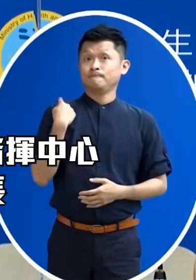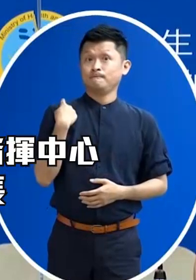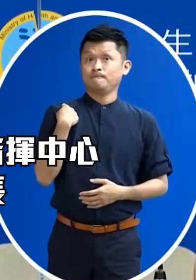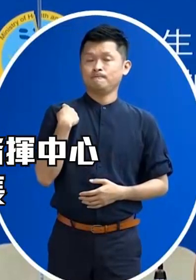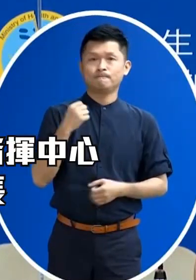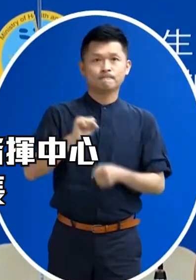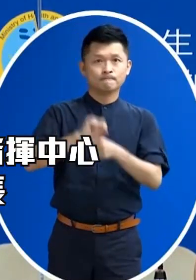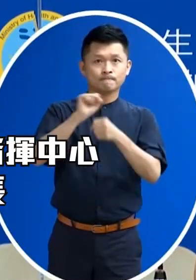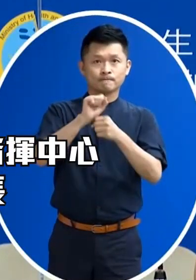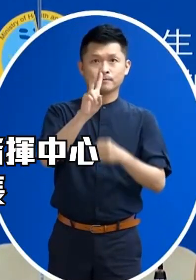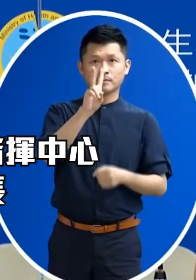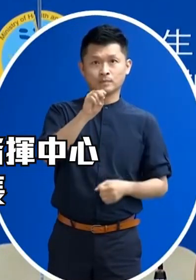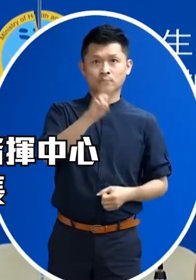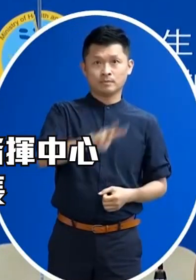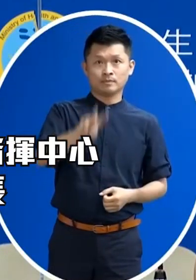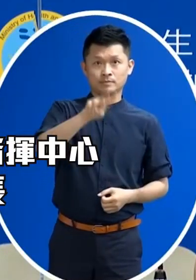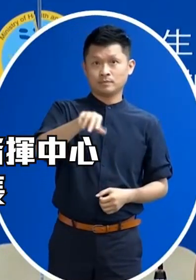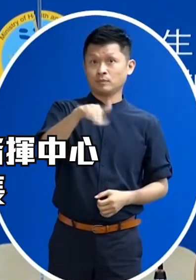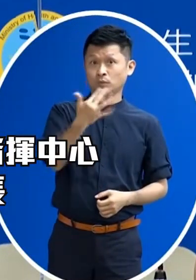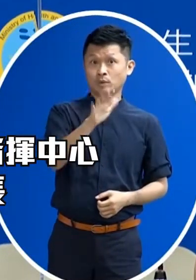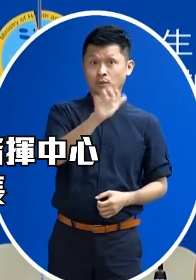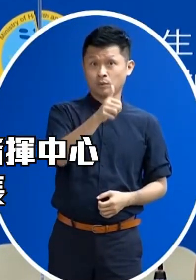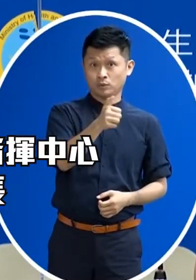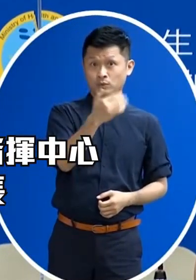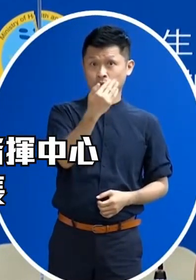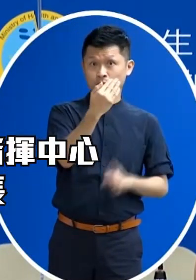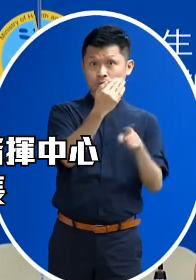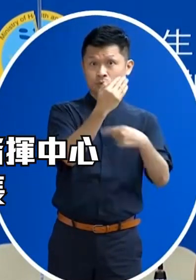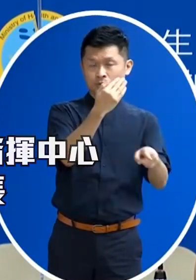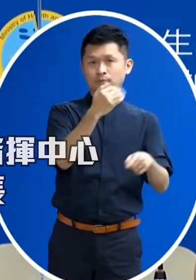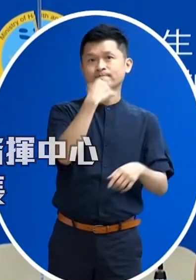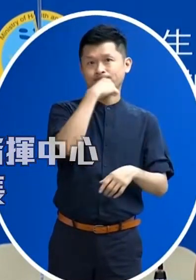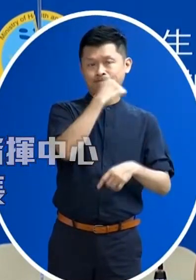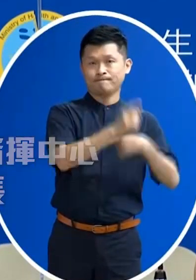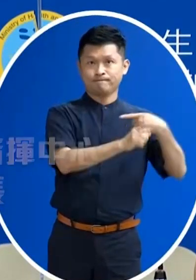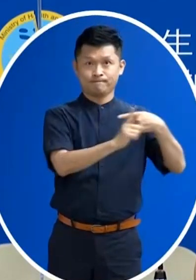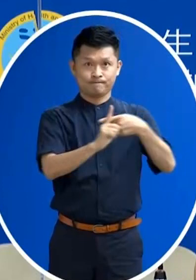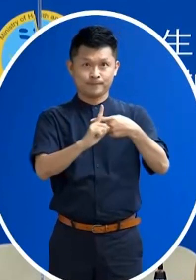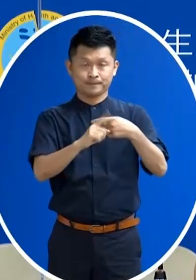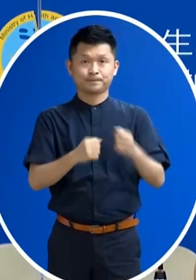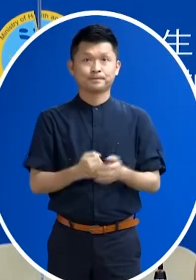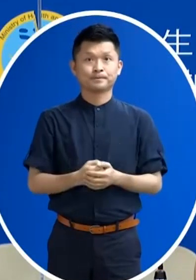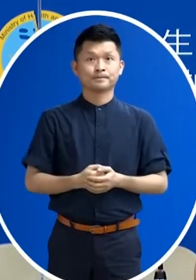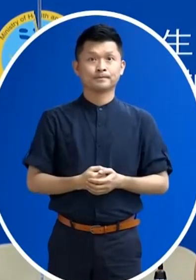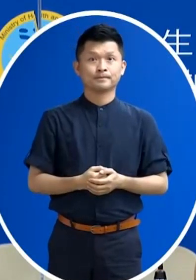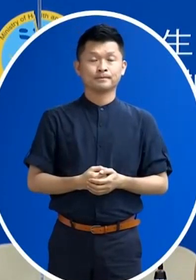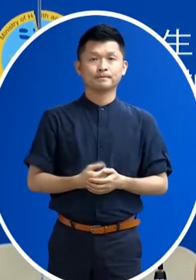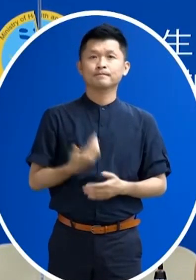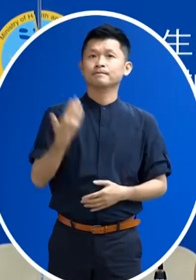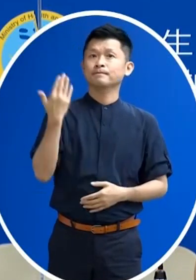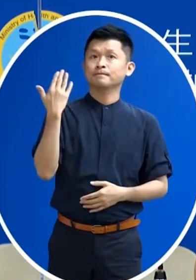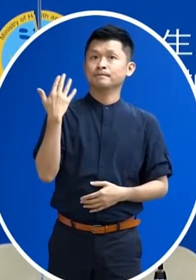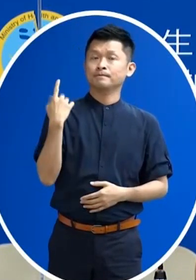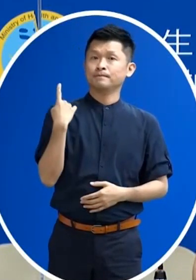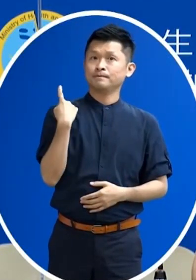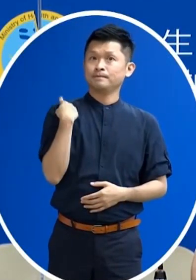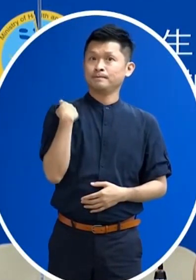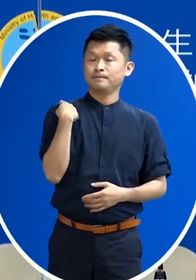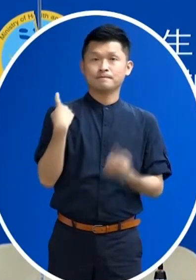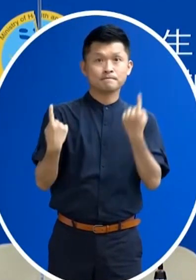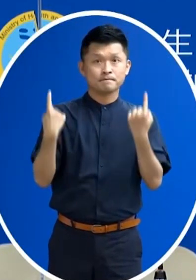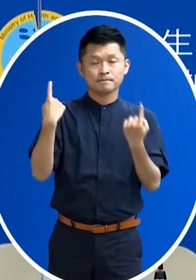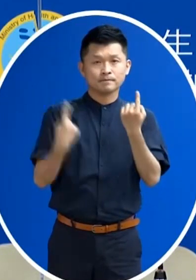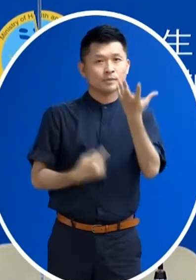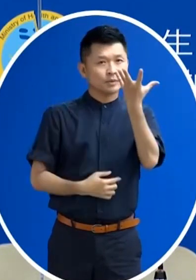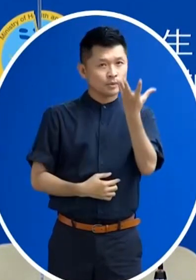好，新增了22,559位好本土的病例，那这比起在之前一天哈是比较